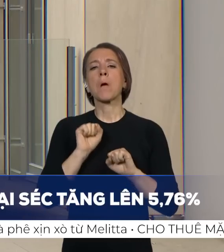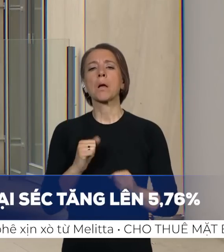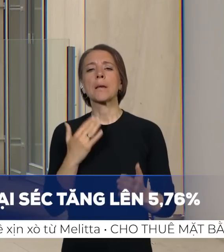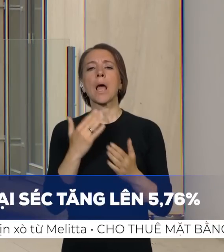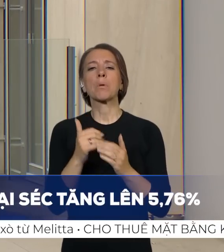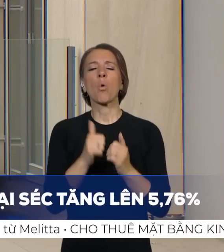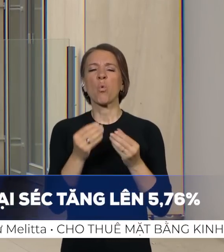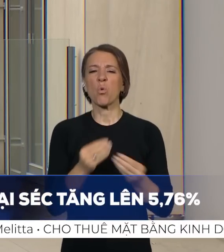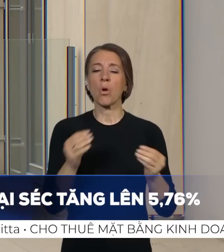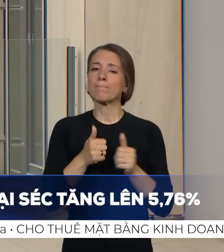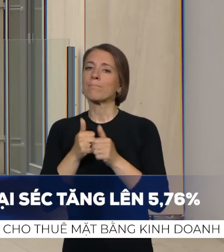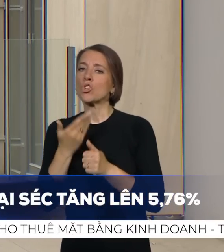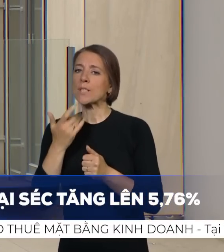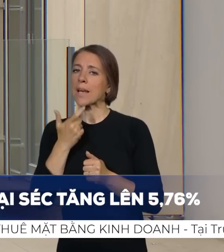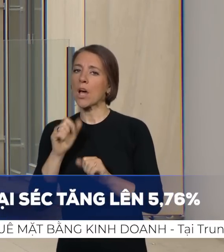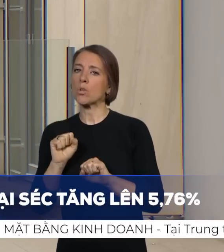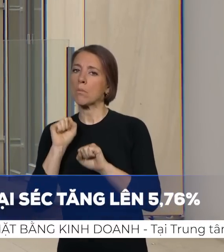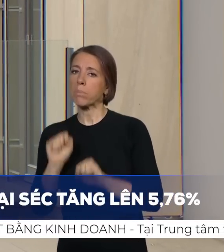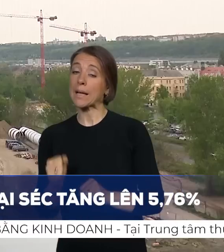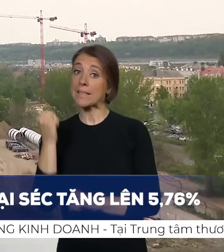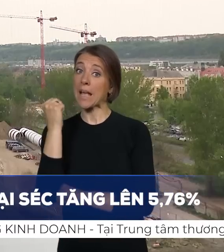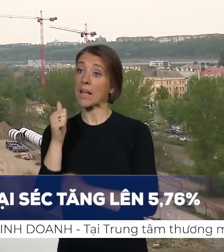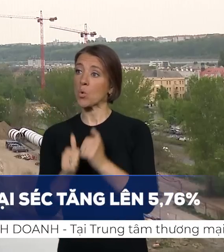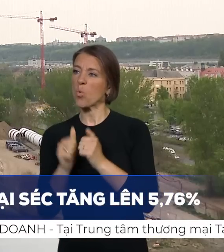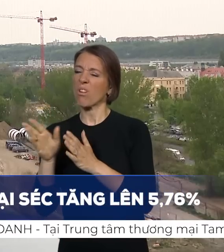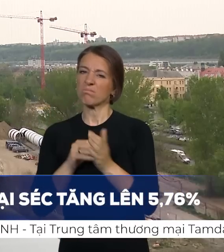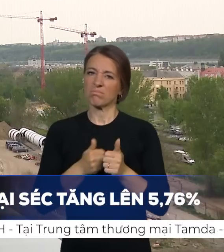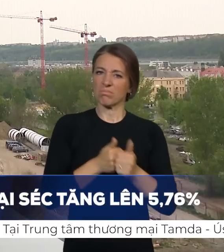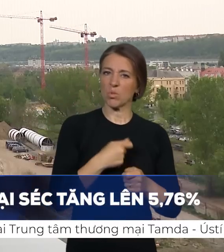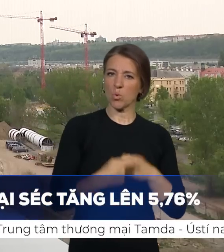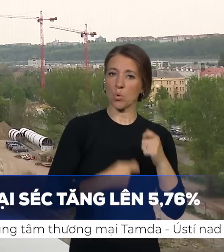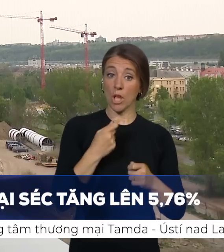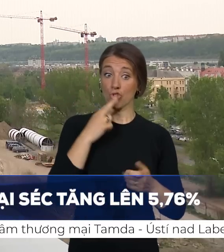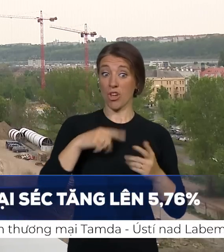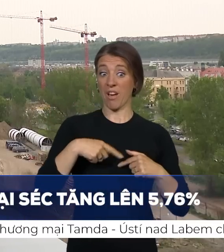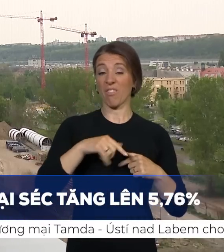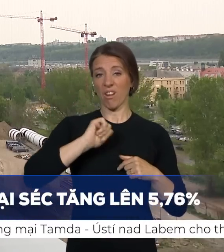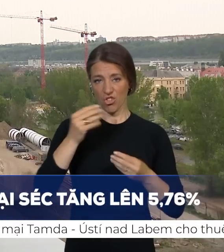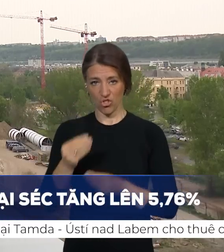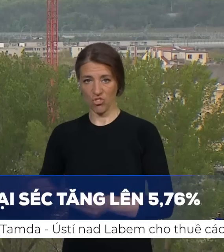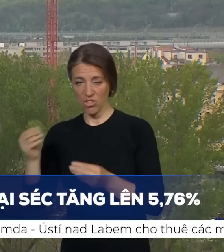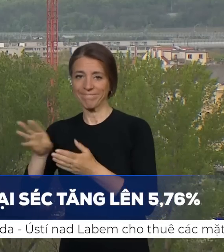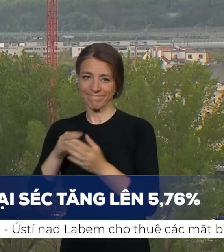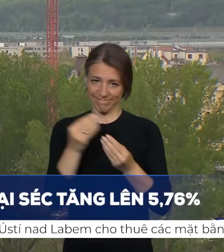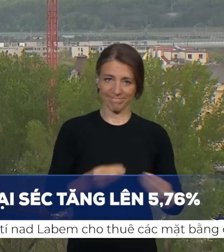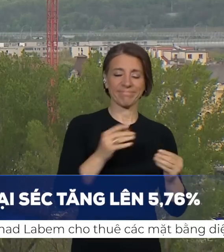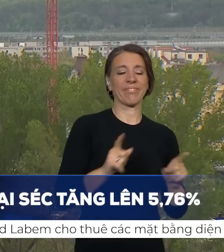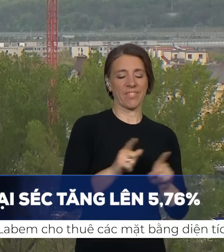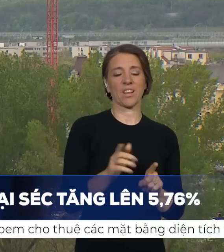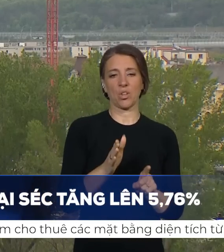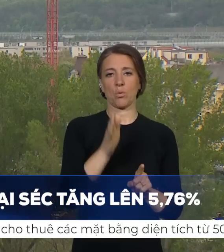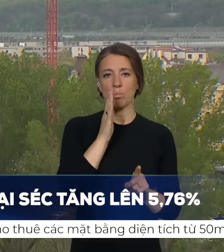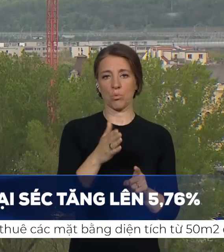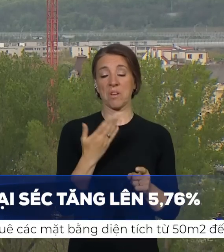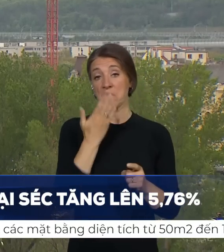và là mức thấp nhất kể từ tháng 1 năm 2020 trở lại đây trong tháng 8 các ngân hàng và ngân hàng tiết kiệm xây dựng đã